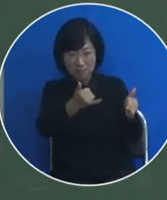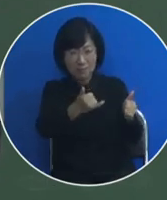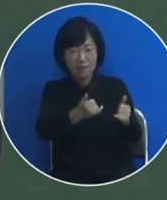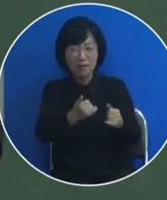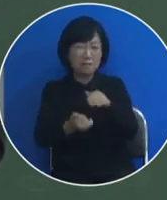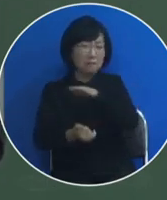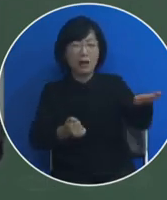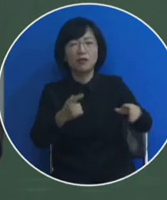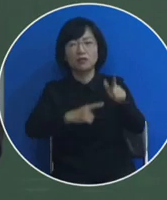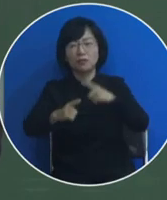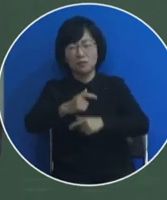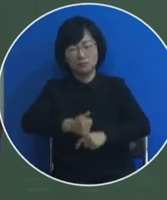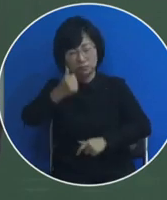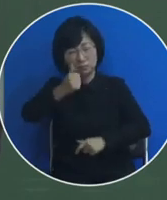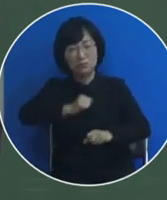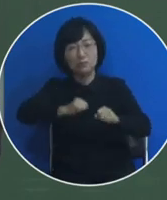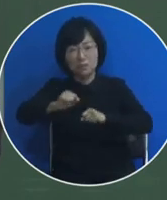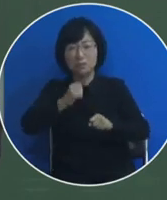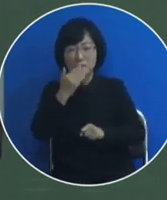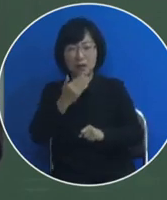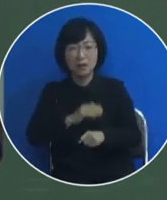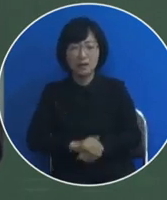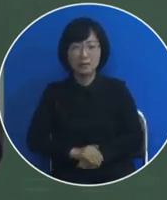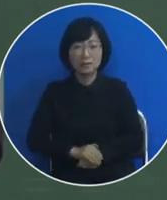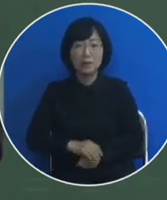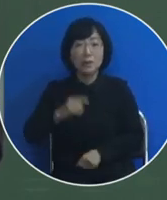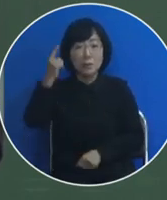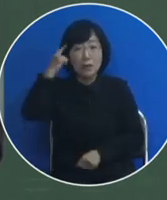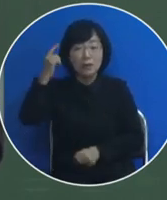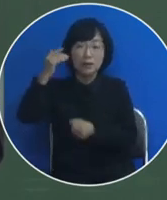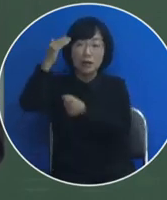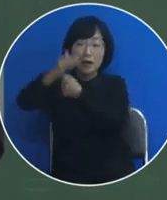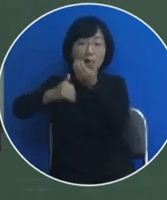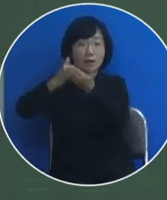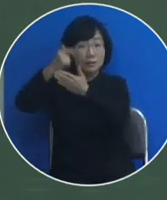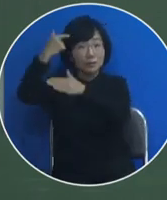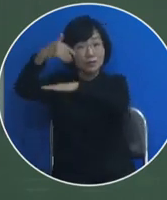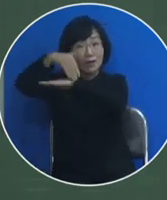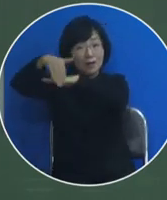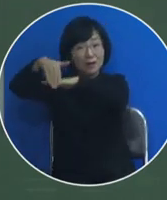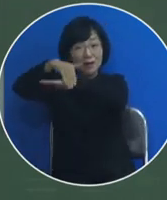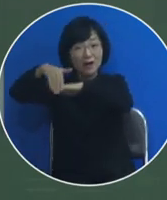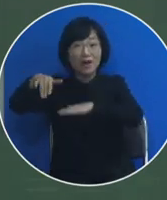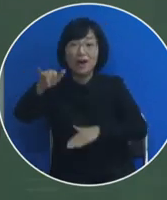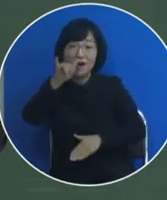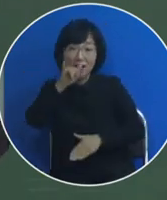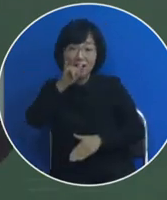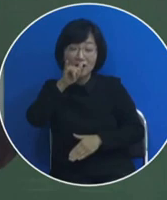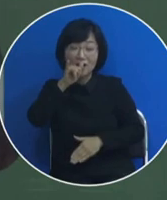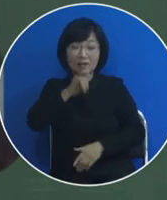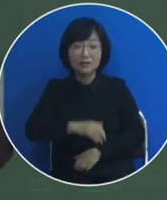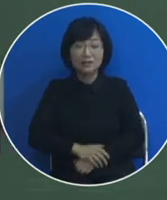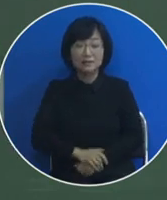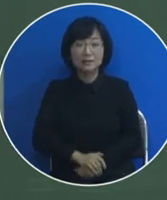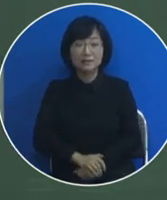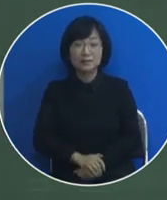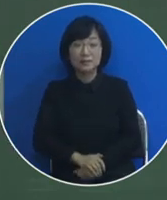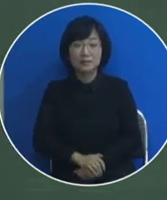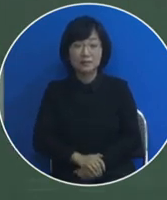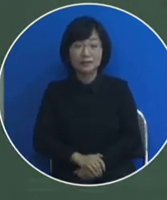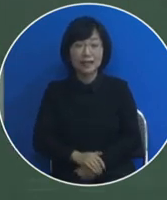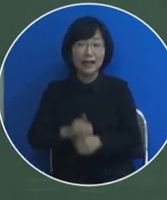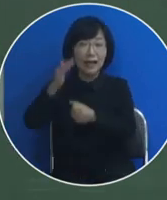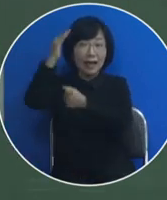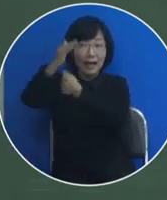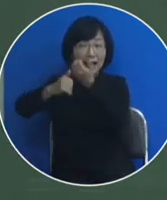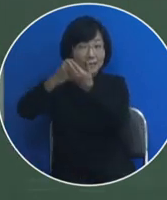great power can't do. 그렇죠. Isn't that so? 하나님 계획이니까. Because it's God's plan. 하나님의 계획이라는 건 목표라고